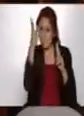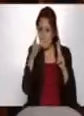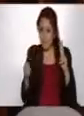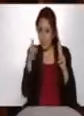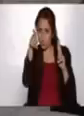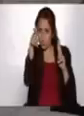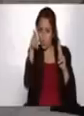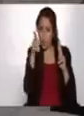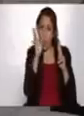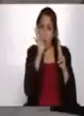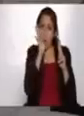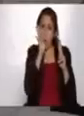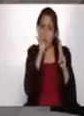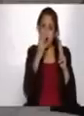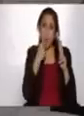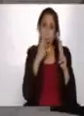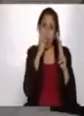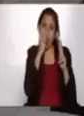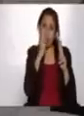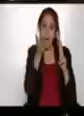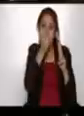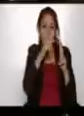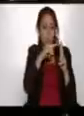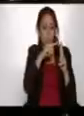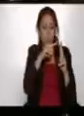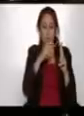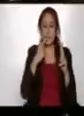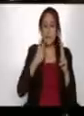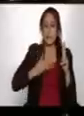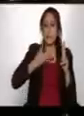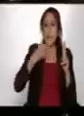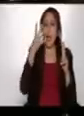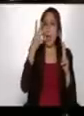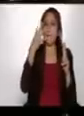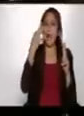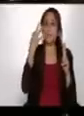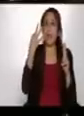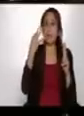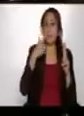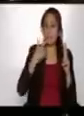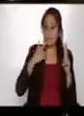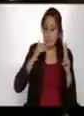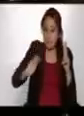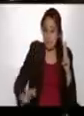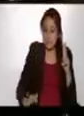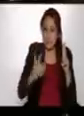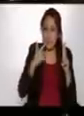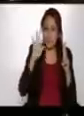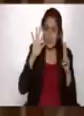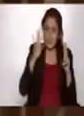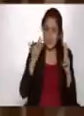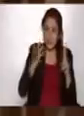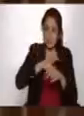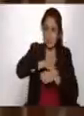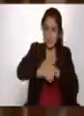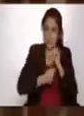طب هو اغتصبها عنده كام سنه ده ابراهيم ده؟ عنده 34 سنه. 34 سنه يغتصب عيل عندها 6 سنين؟ 5 سنين. ليه؟ مش عارف. اللي